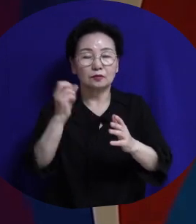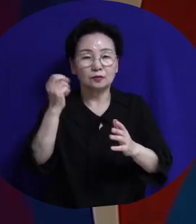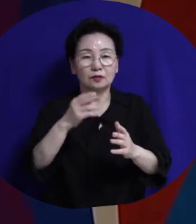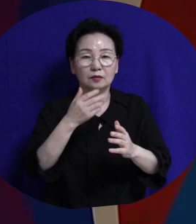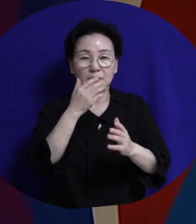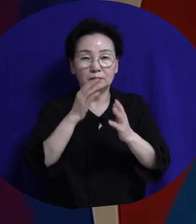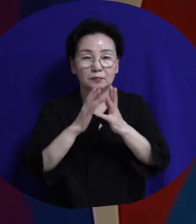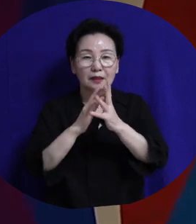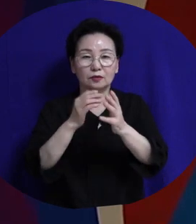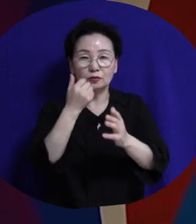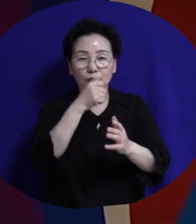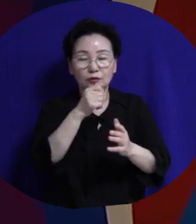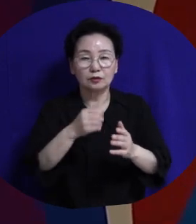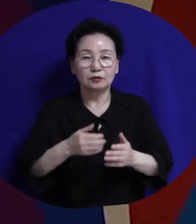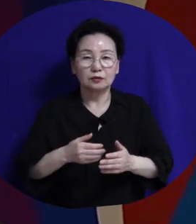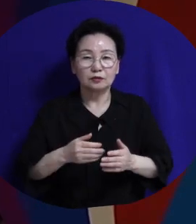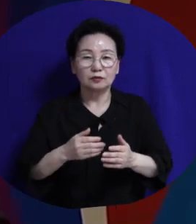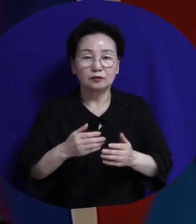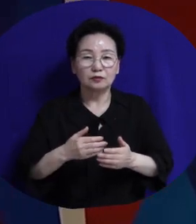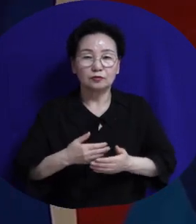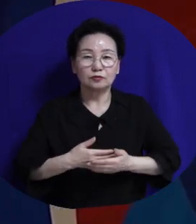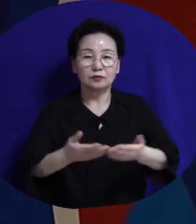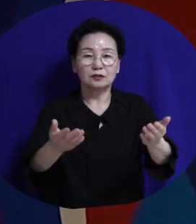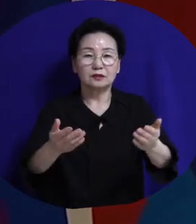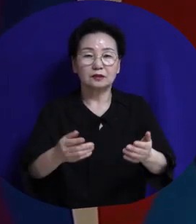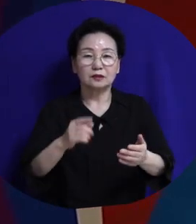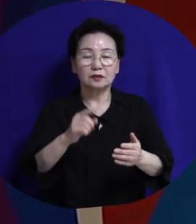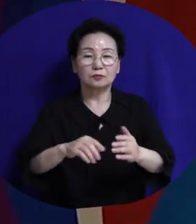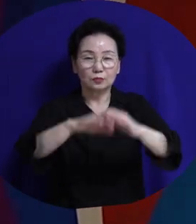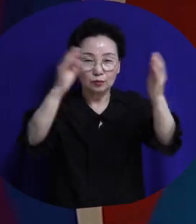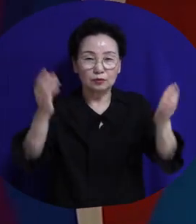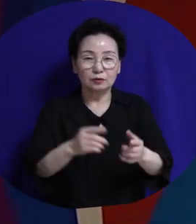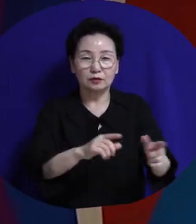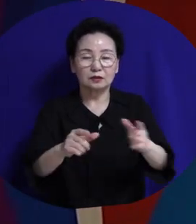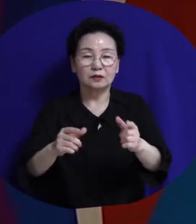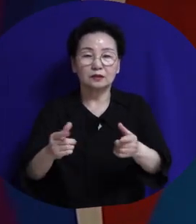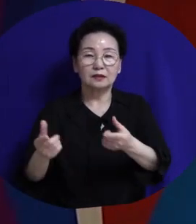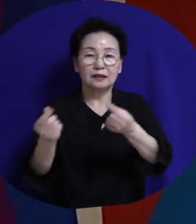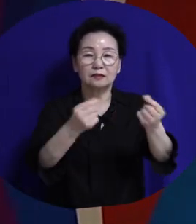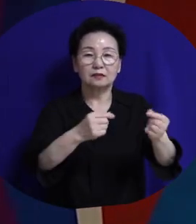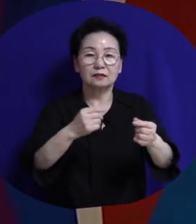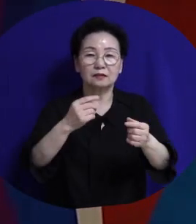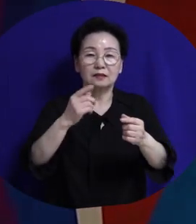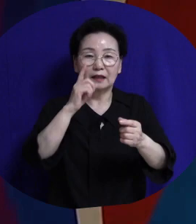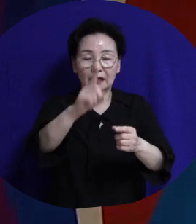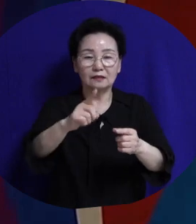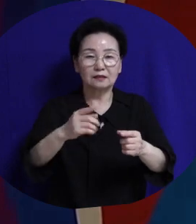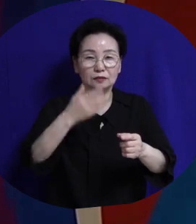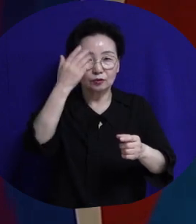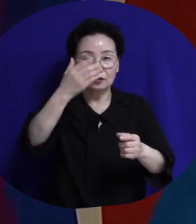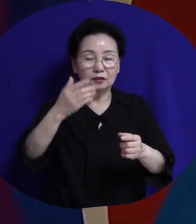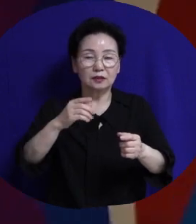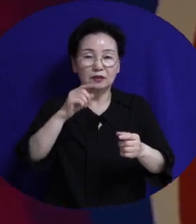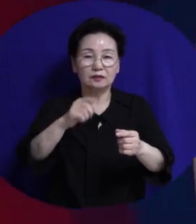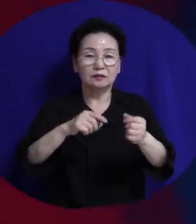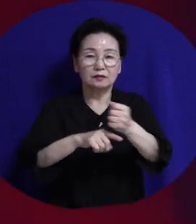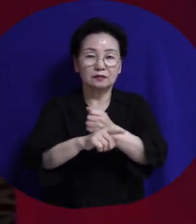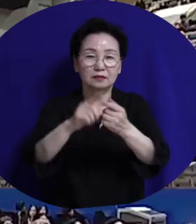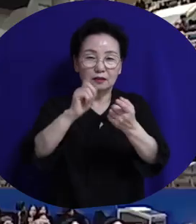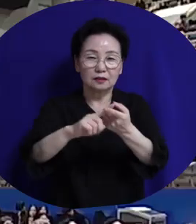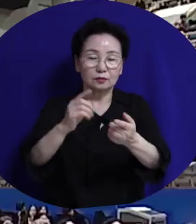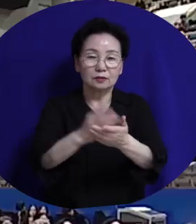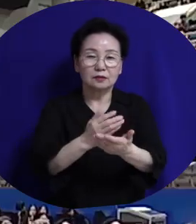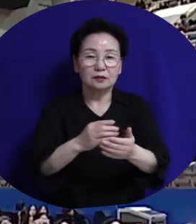주시나니 이 모든 일은 같은 한 성령이 행하사 그 뜻대로 각 사람에게 나눠주시는 걸 믿으면 박수로